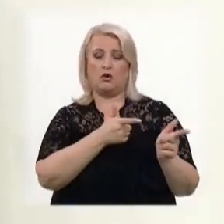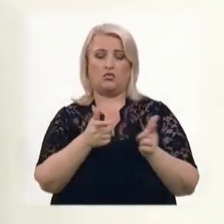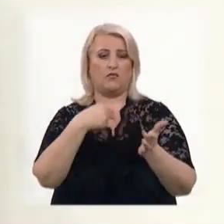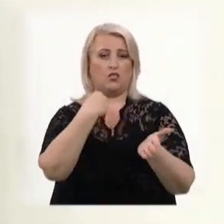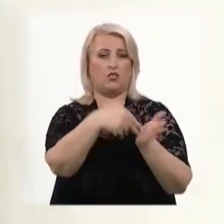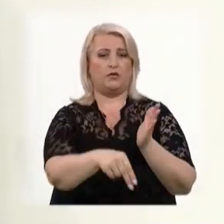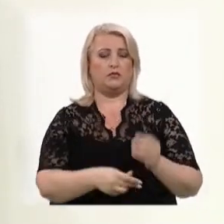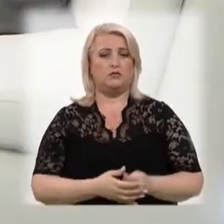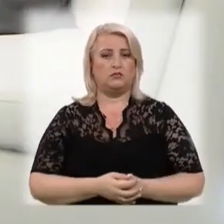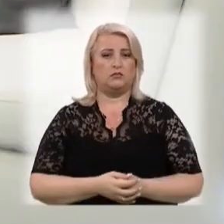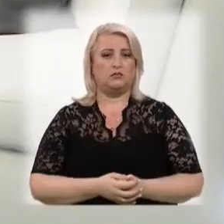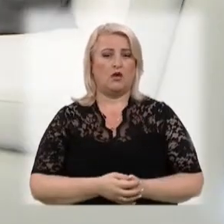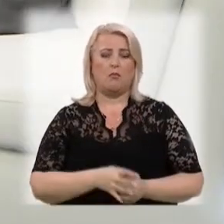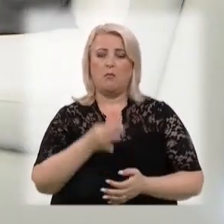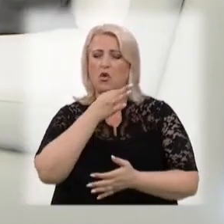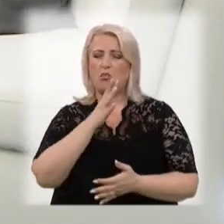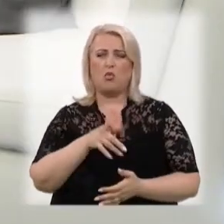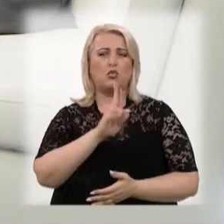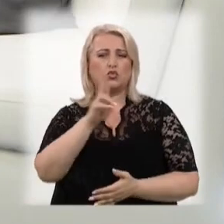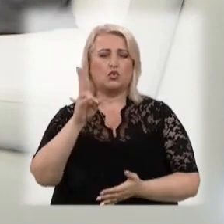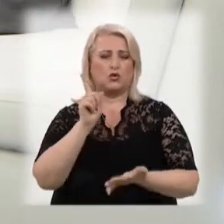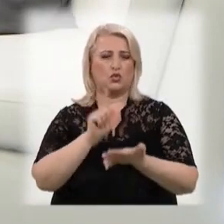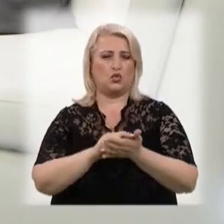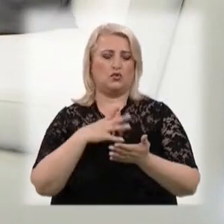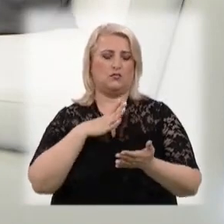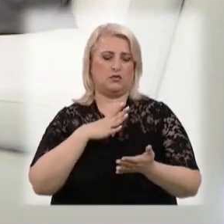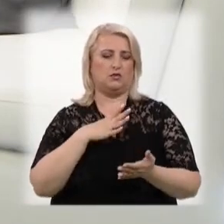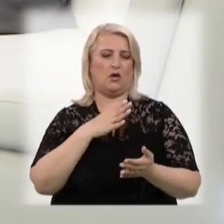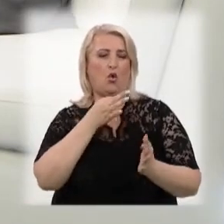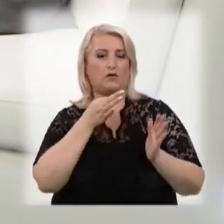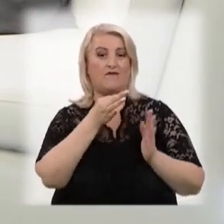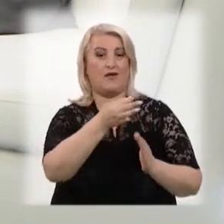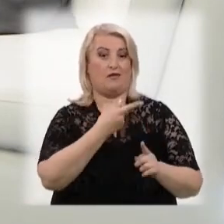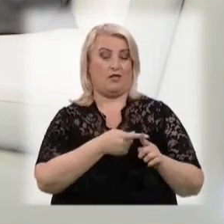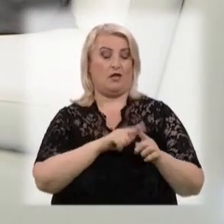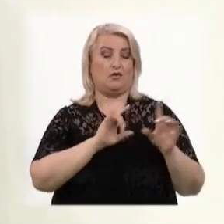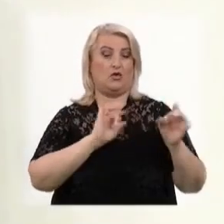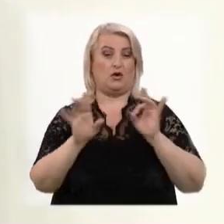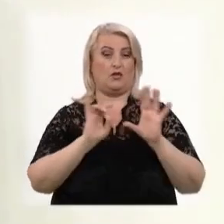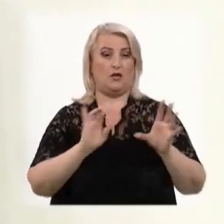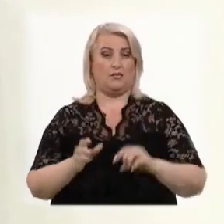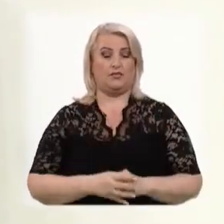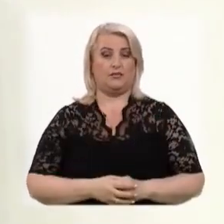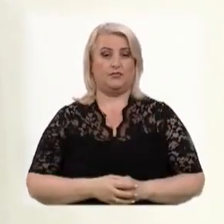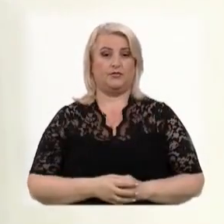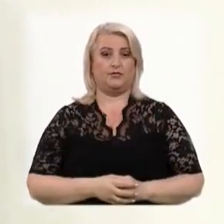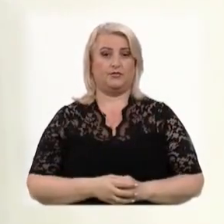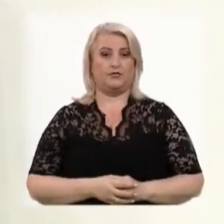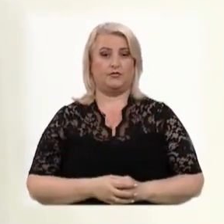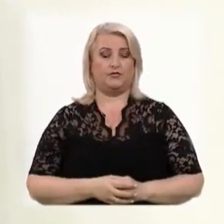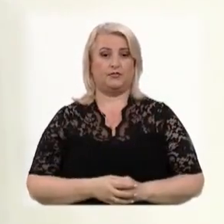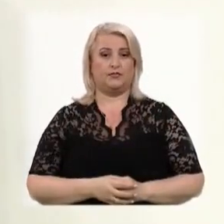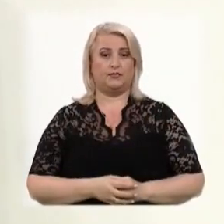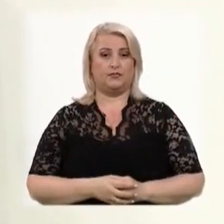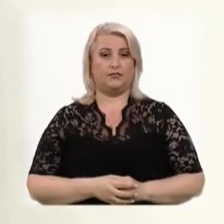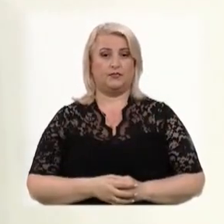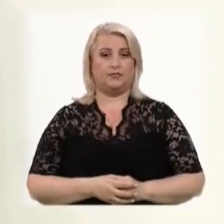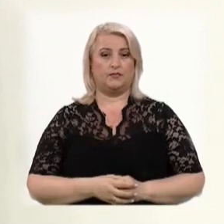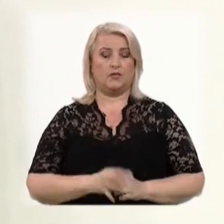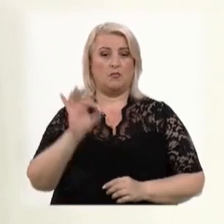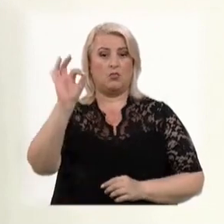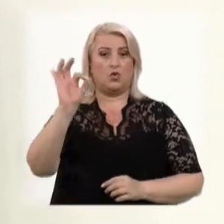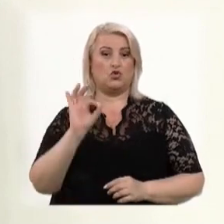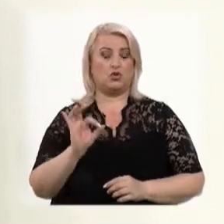adică cineva Oricum trebuie să răspundă acestei publicități cu aceste probleme cunosc Dar Click frate adică